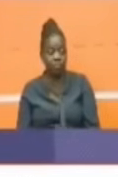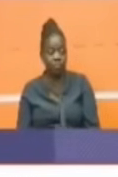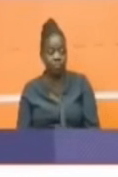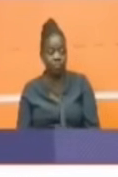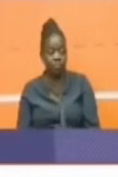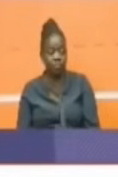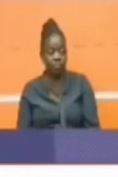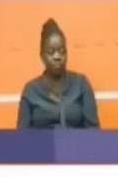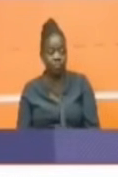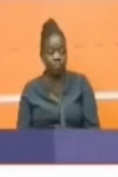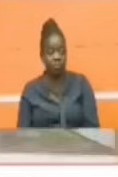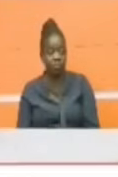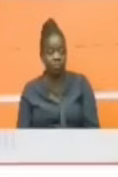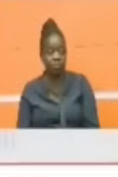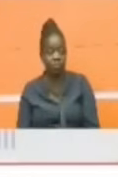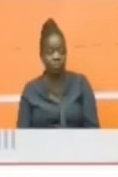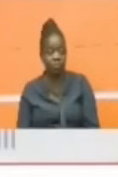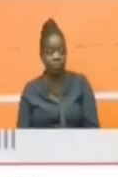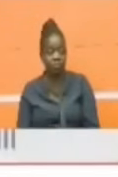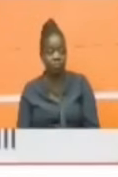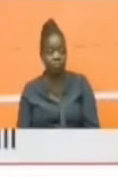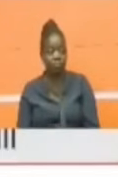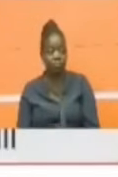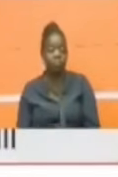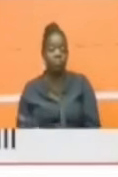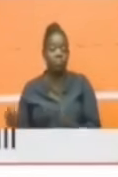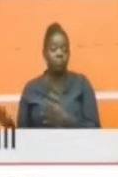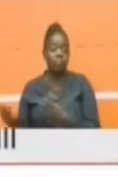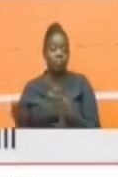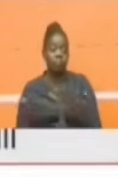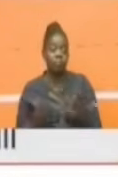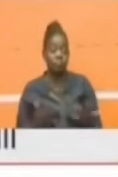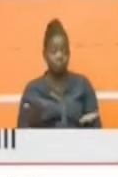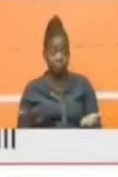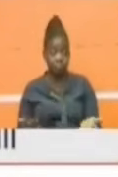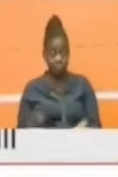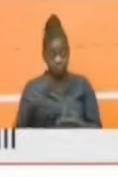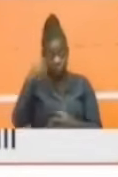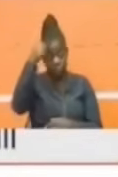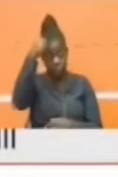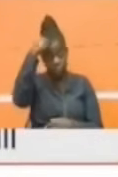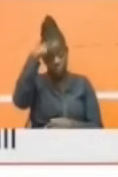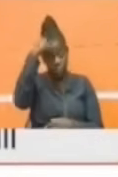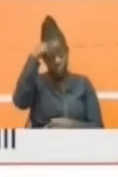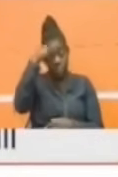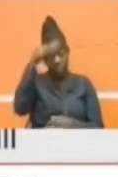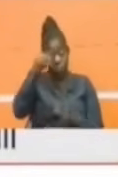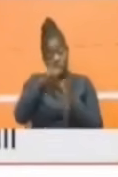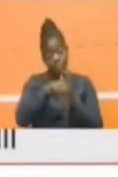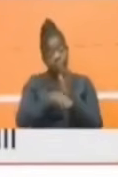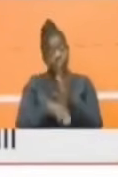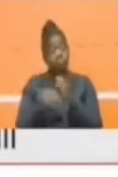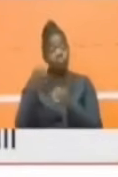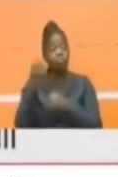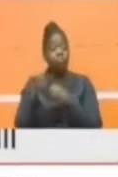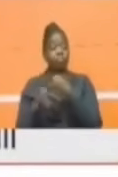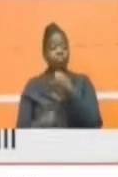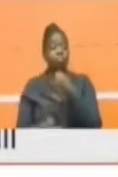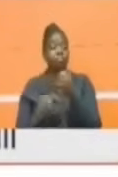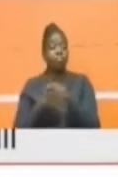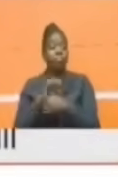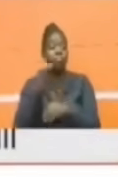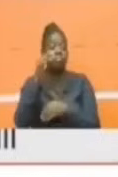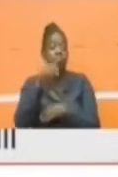Kwa nilizako nyo mkanyomiro kwa mkengufu. tuli mu program esempa yo eyo kukola